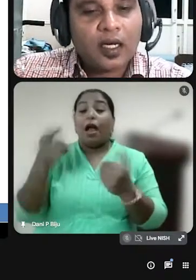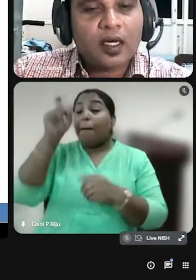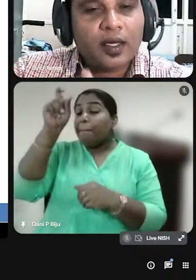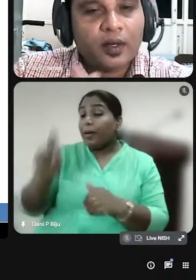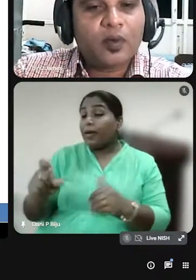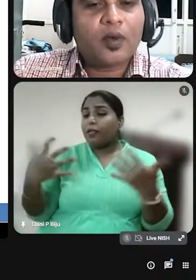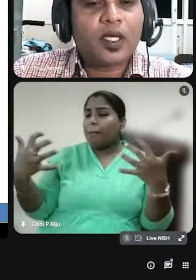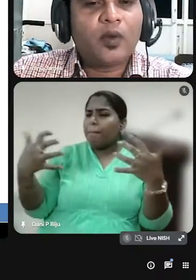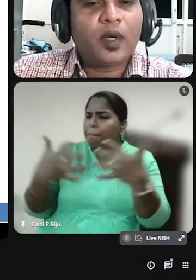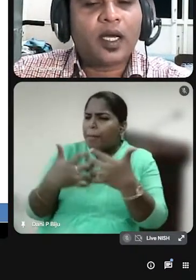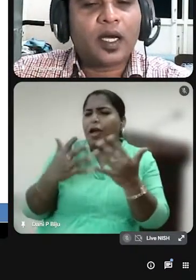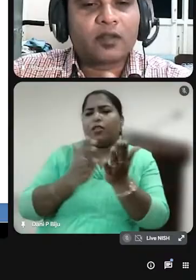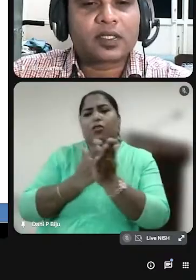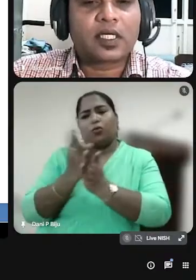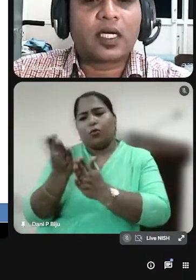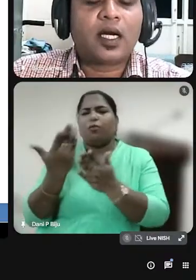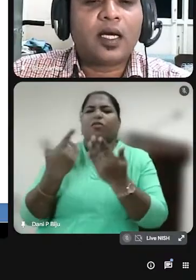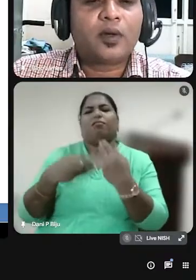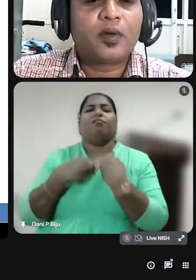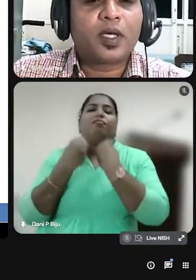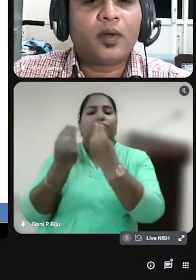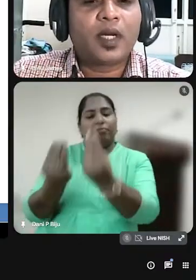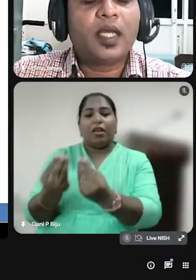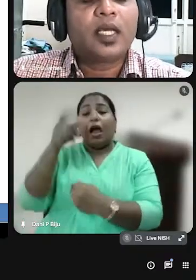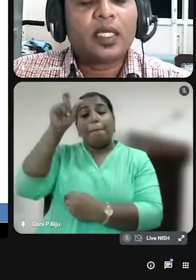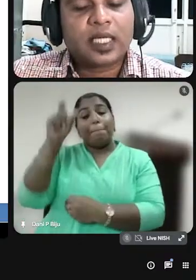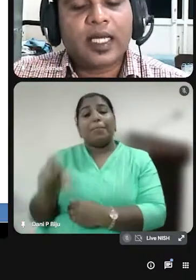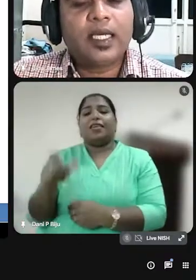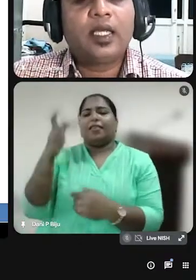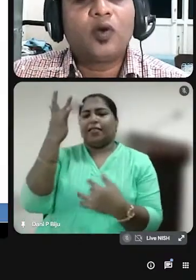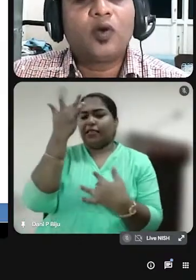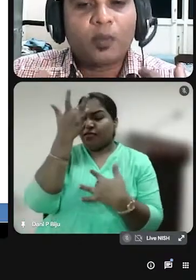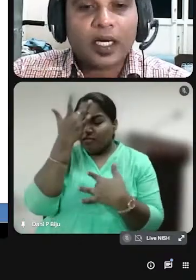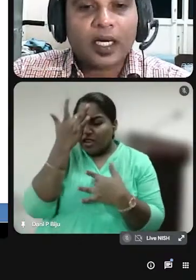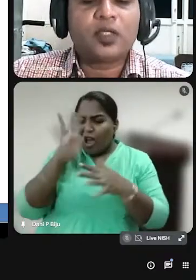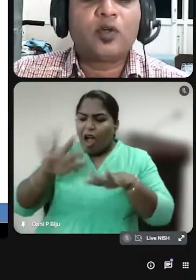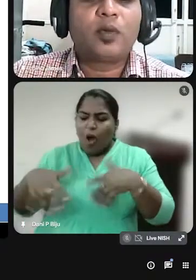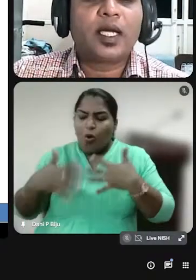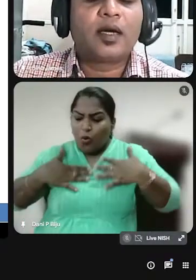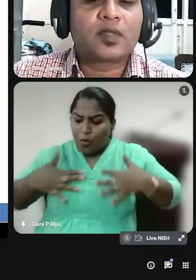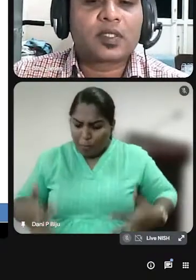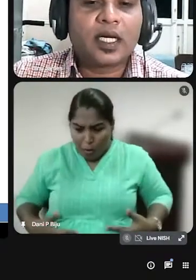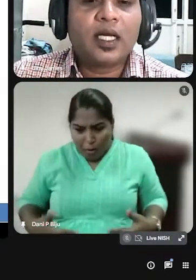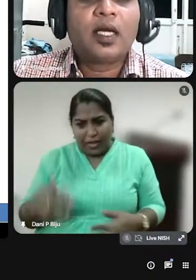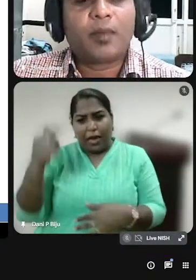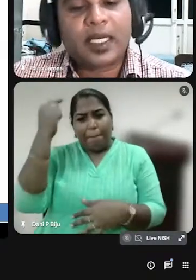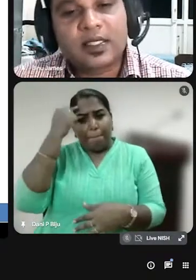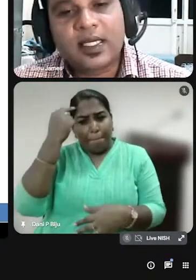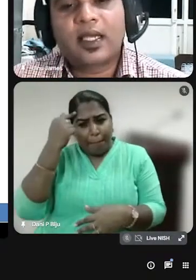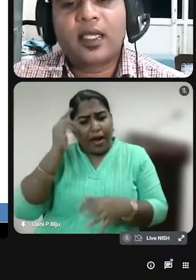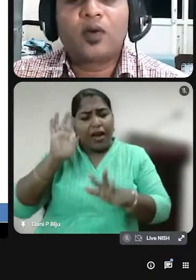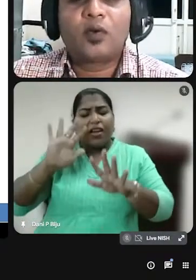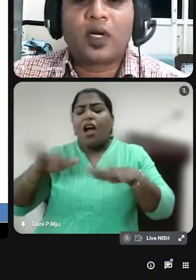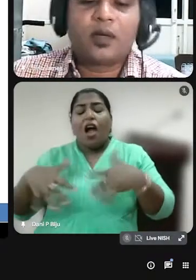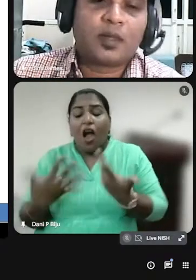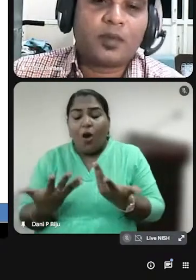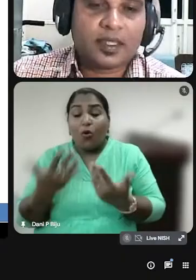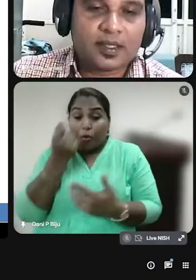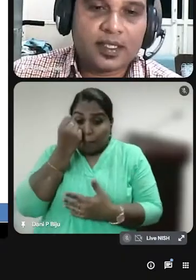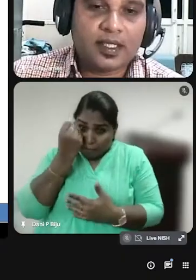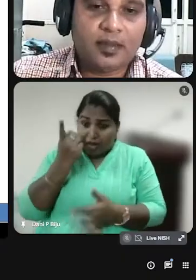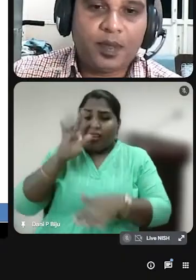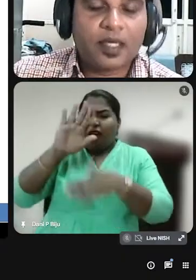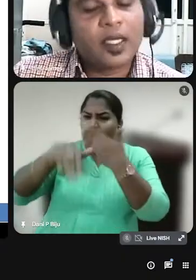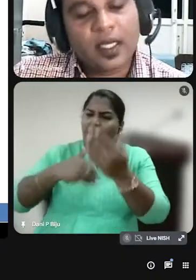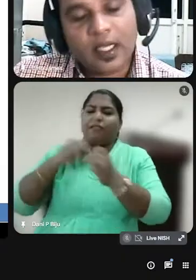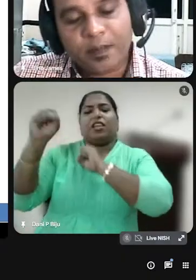ആ രോഗിയുടെ അവസ്ഥ, ആ രോഗിയുടെ ശാരീരികവും മാനസികവുമായ അവസ്ഥ മനസ്സിലാക്കിക്കൊണ്ട് വേണം നമ്മൾ